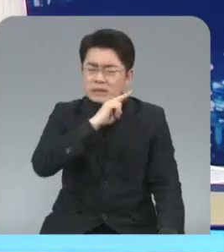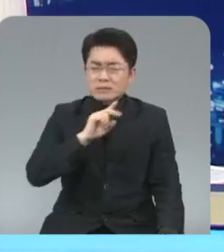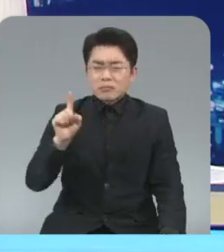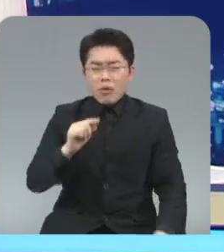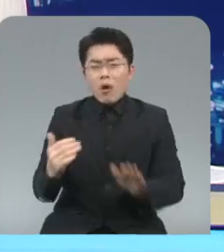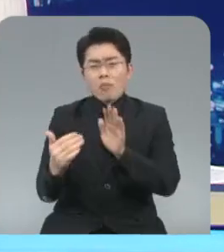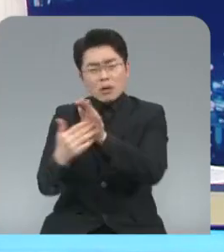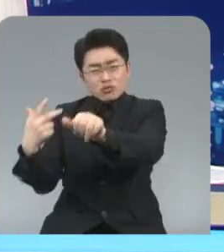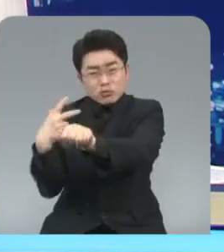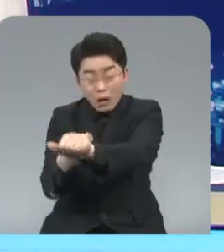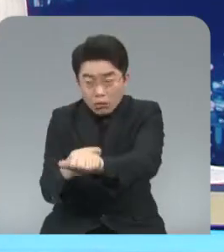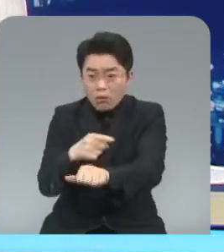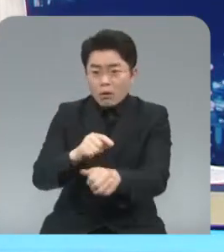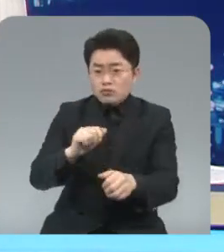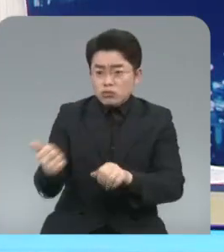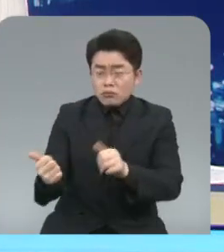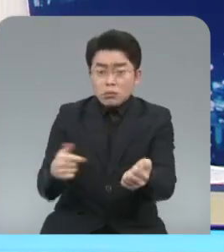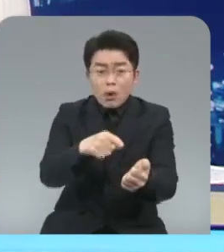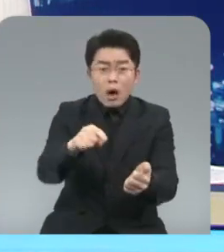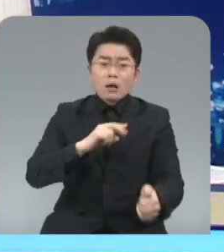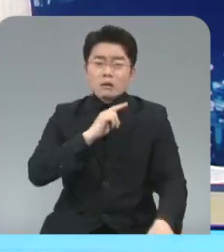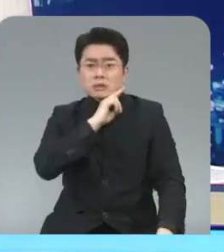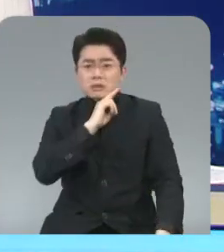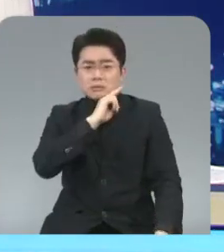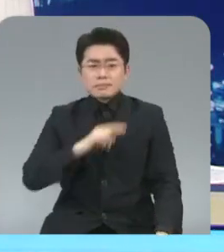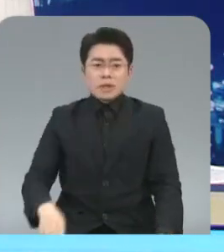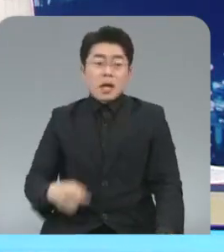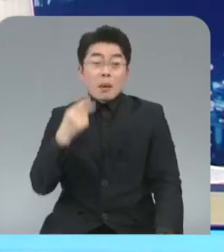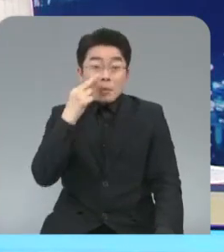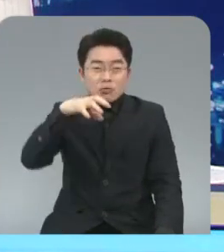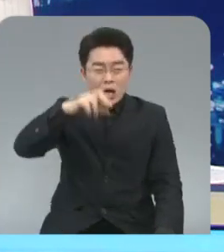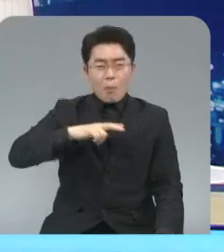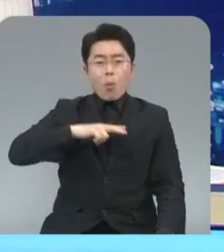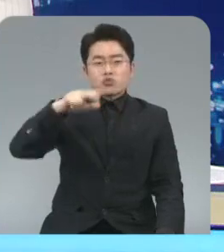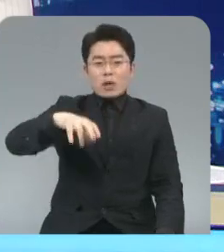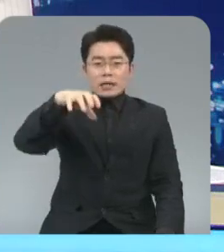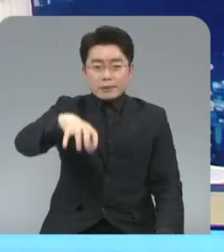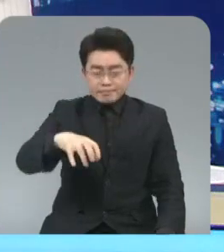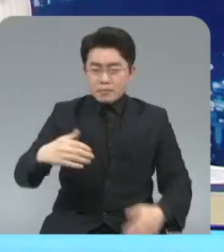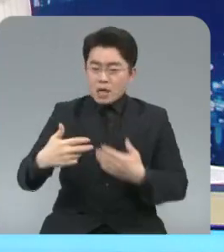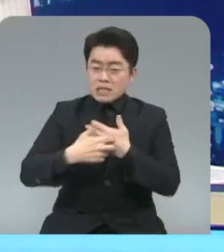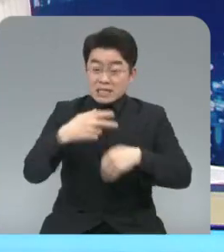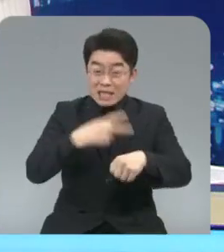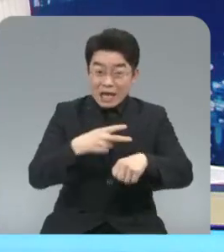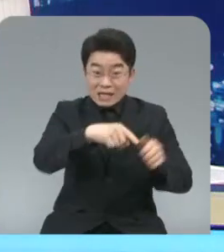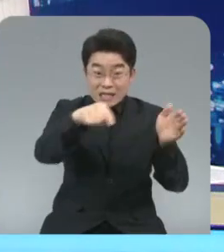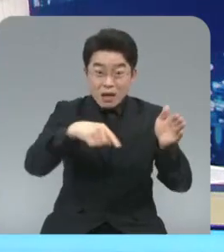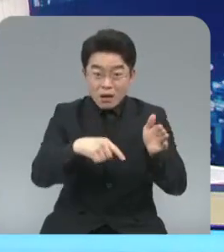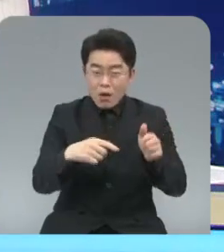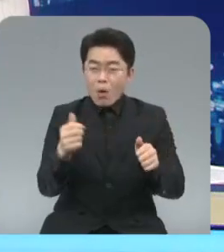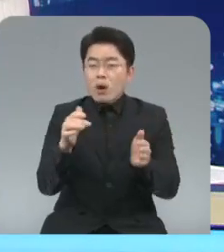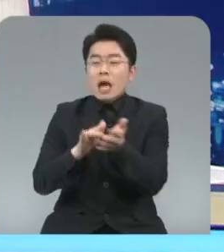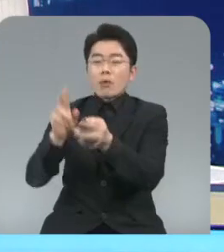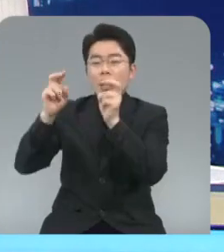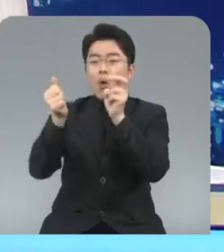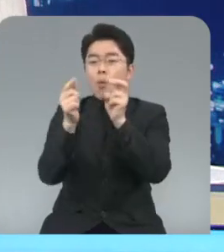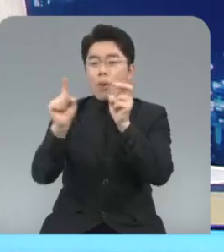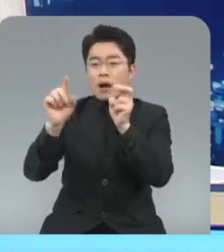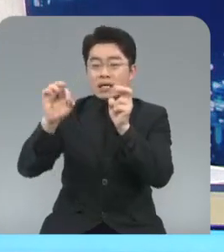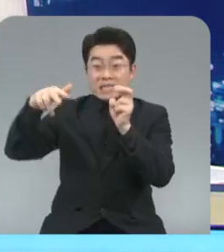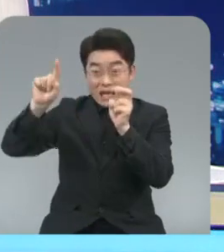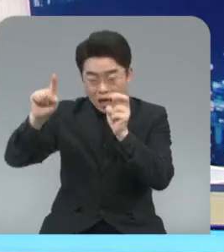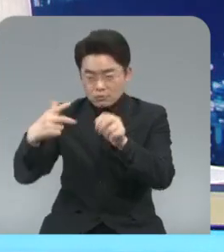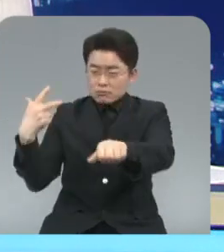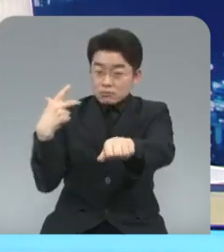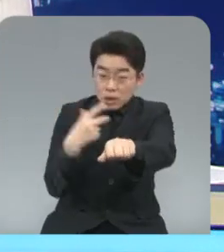백신 부작용 의심 사례도 계속되고 있는데요. 미국과 포르투갈에서는 건강하던 의료진이 화이자 백신을 접종받은 뒤